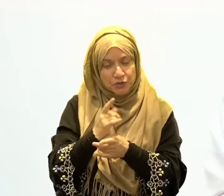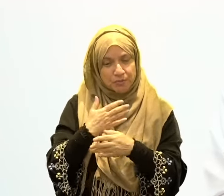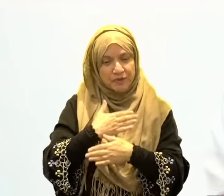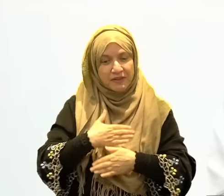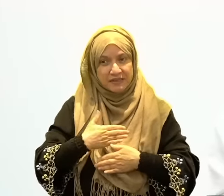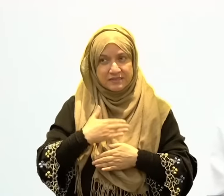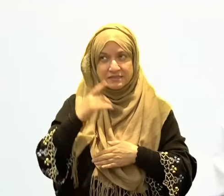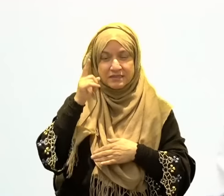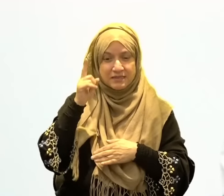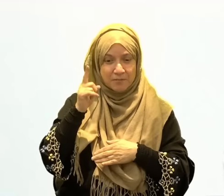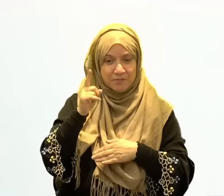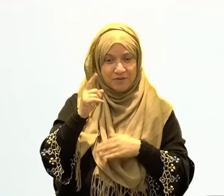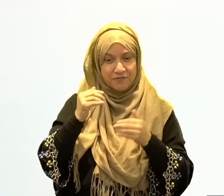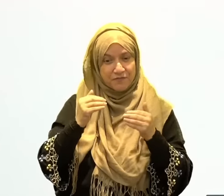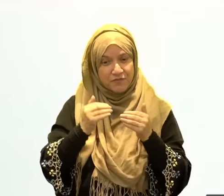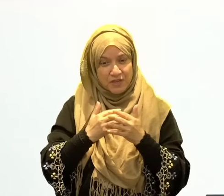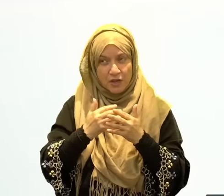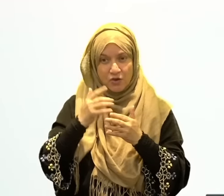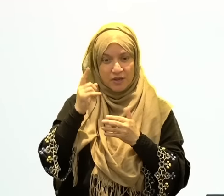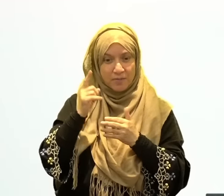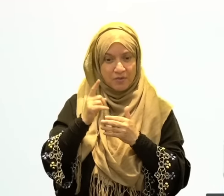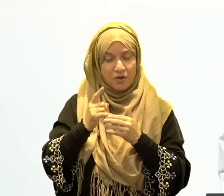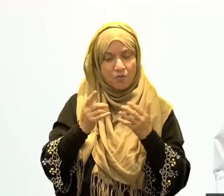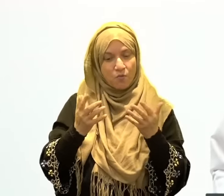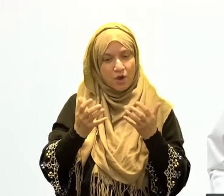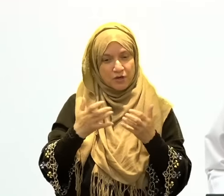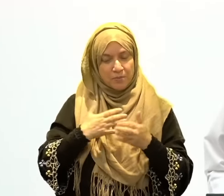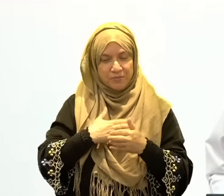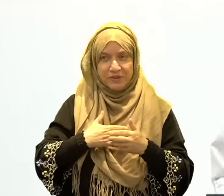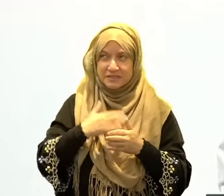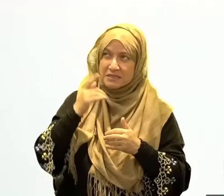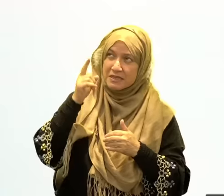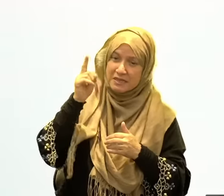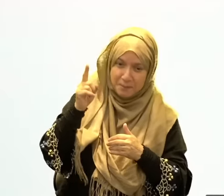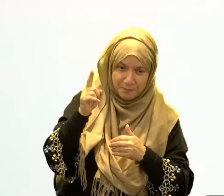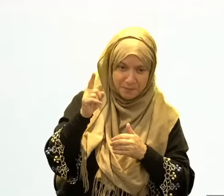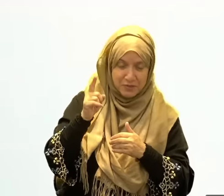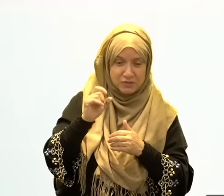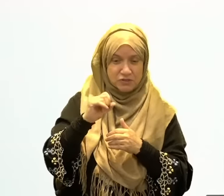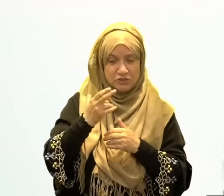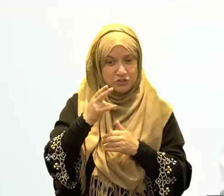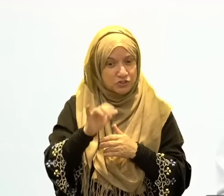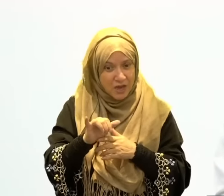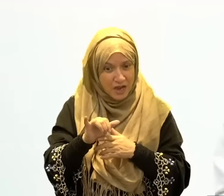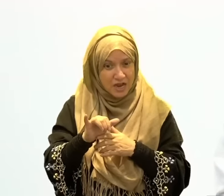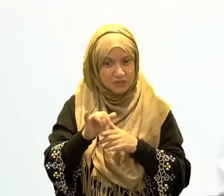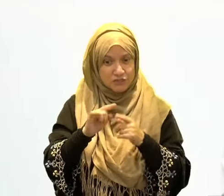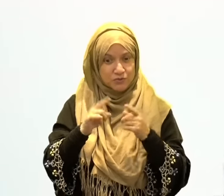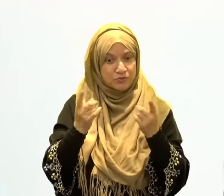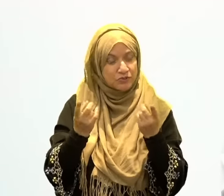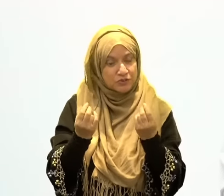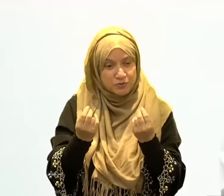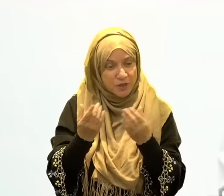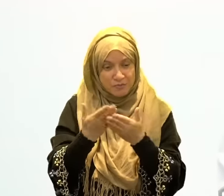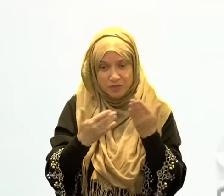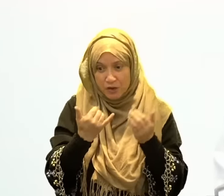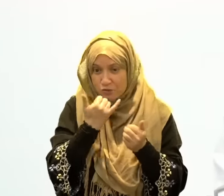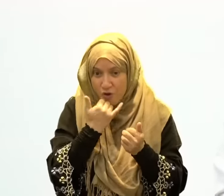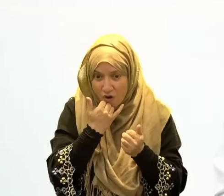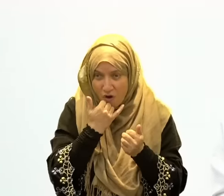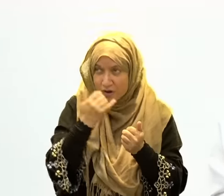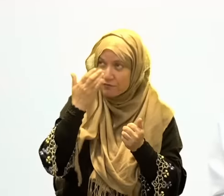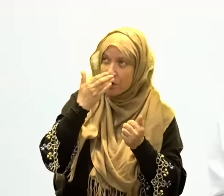تَعْصِينِي وَتُخْفِ الذَّنْبَ عَنْ خَلْقِي وَبِالْعِصْيَانِ تَأْتِينِي. He heard a poem that, I'm afraid that my Lord will say to